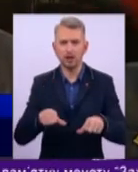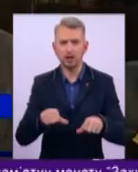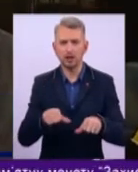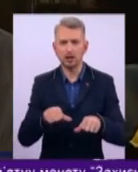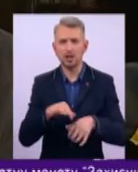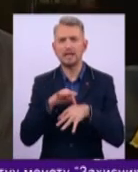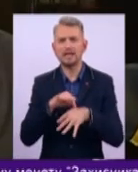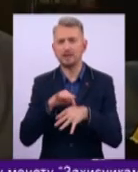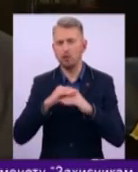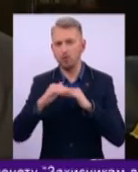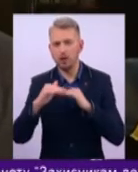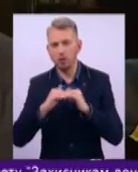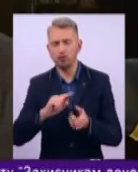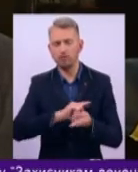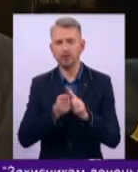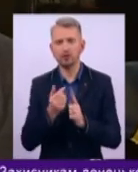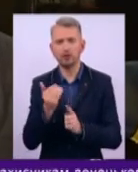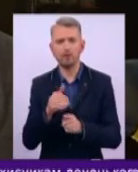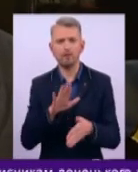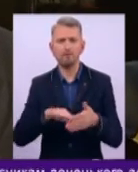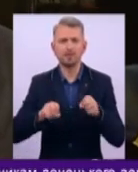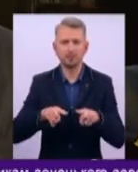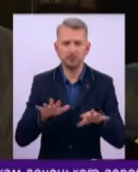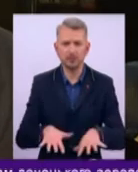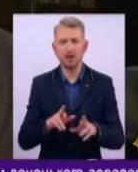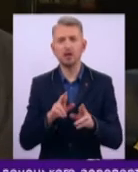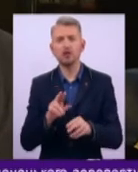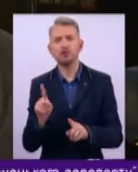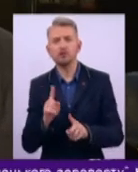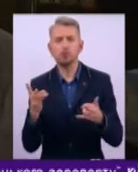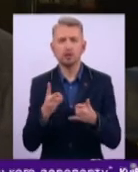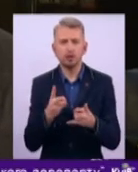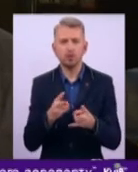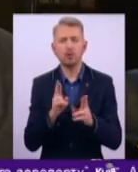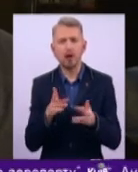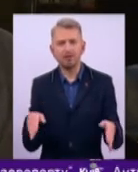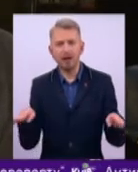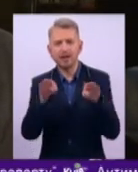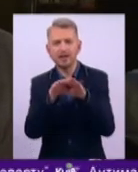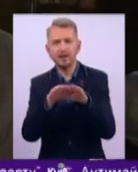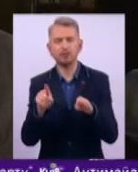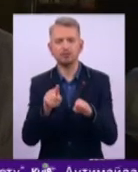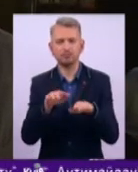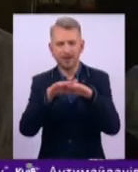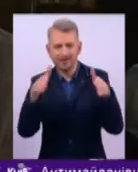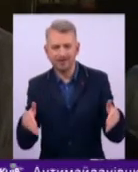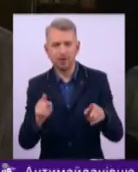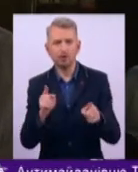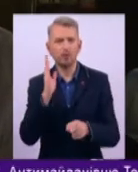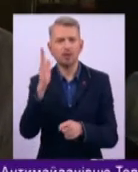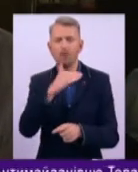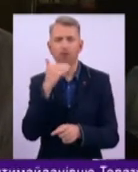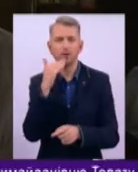тіло полігону, перетворити його в безпечний купол, чим його потрібно і як накрити, для того, щоб надалі, впродовж багатьох років,